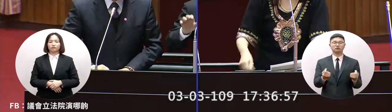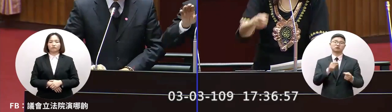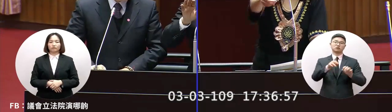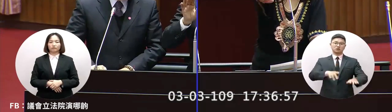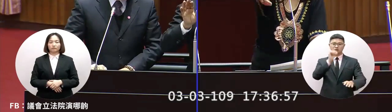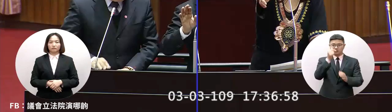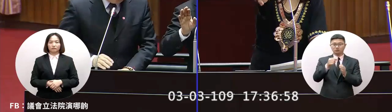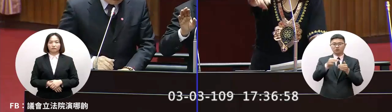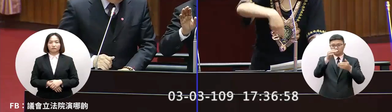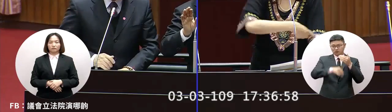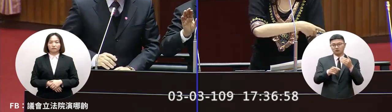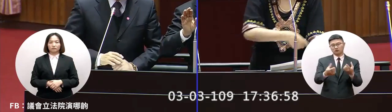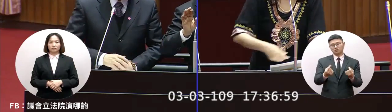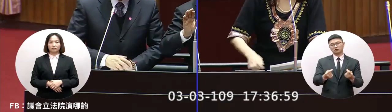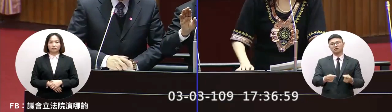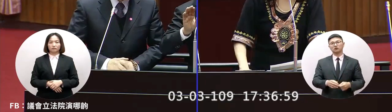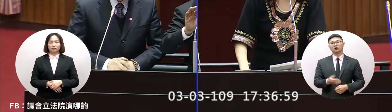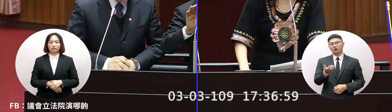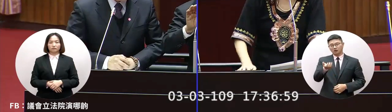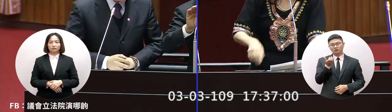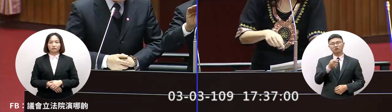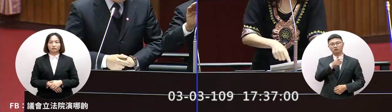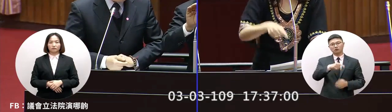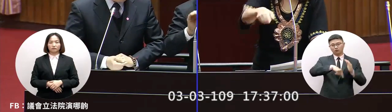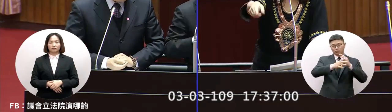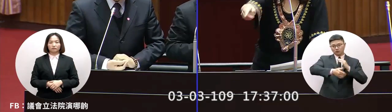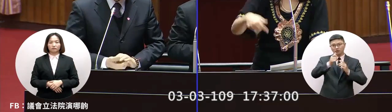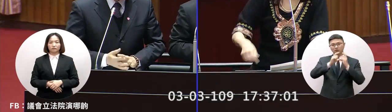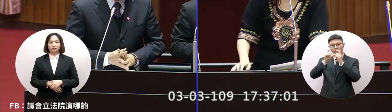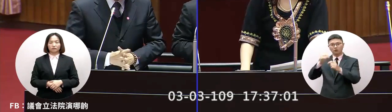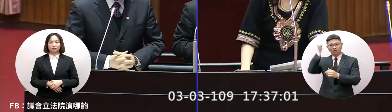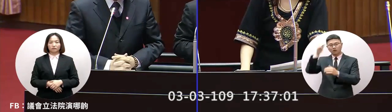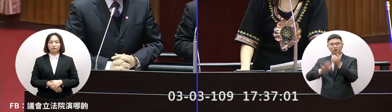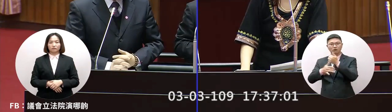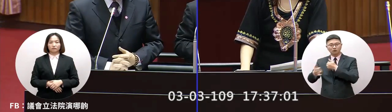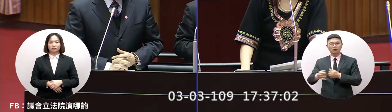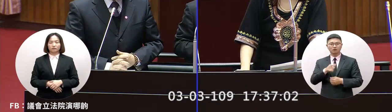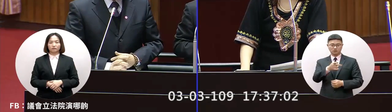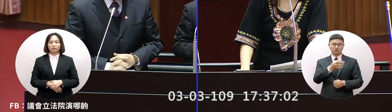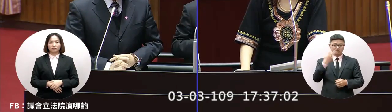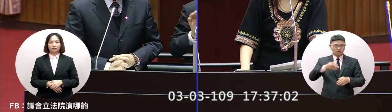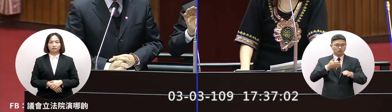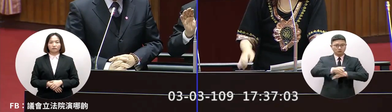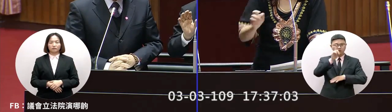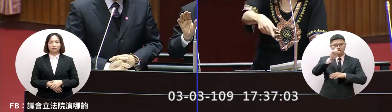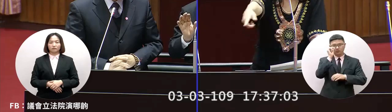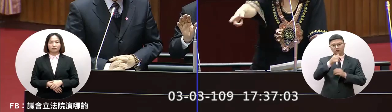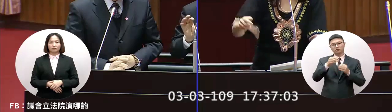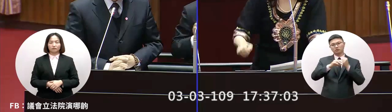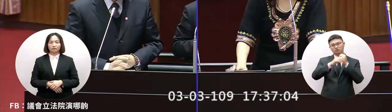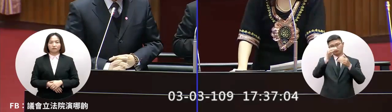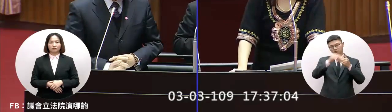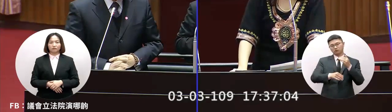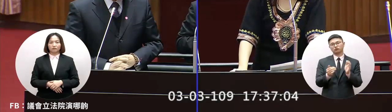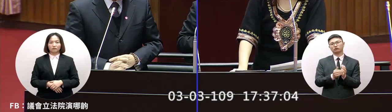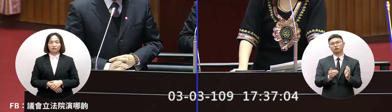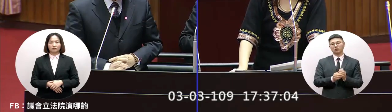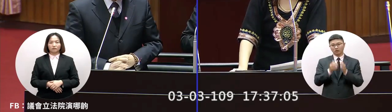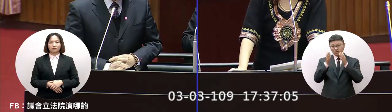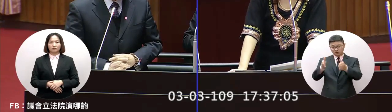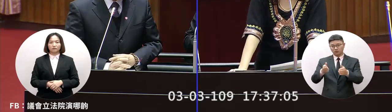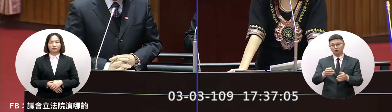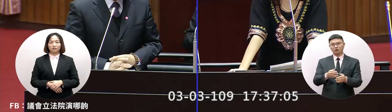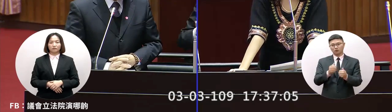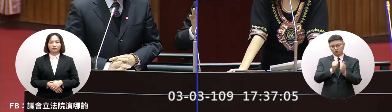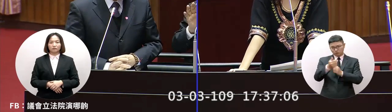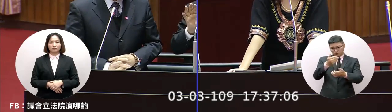特别条例，刚刚院长才回答高嘉瑜的，你就可以通过一个特别条例就好啦，减税的特别条例就好